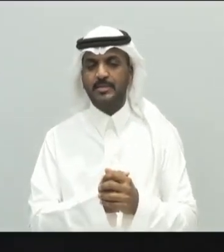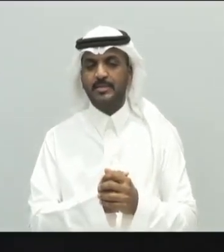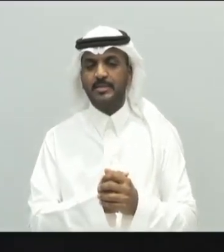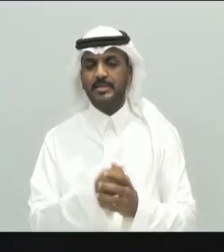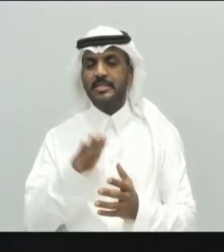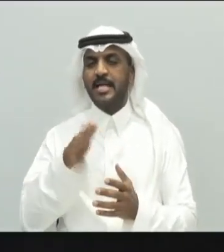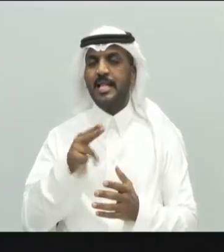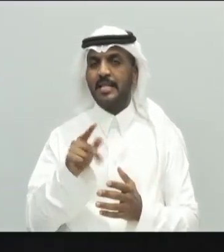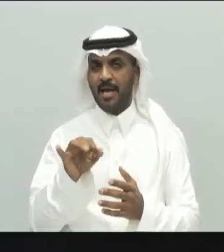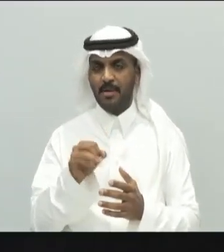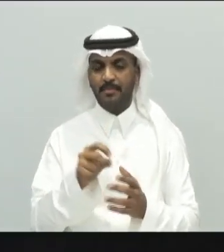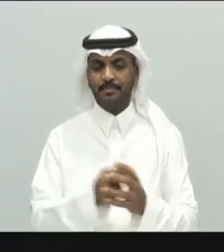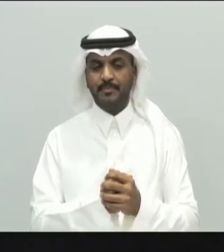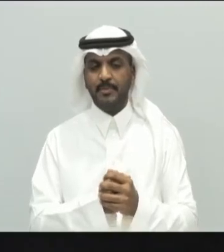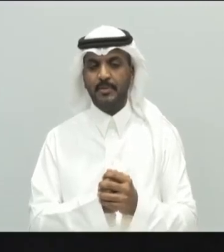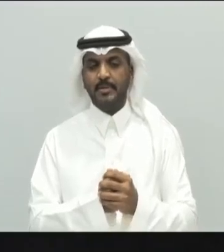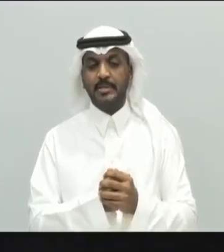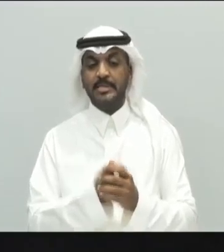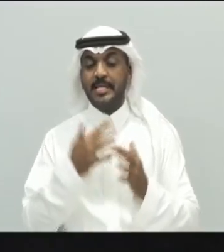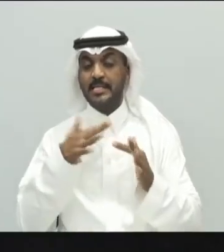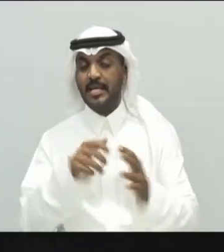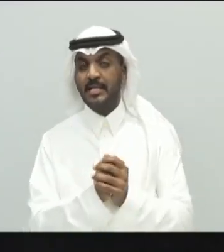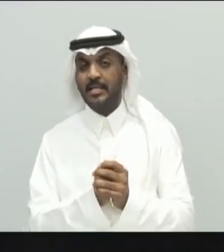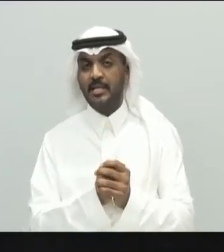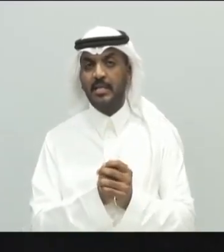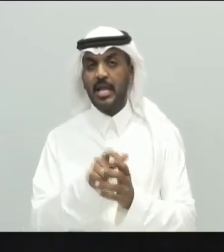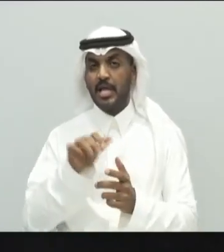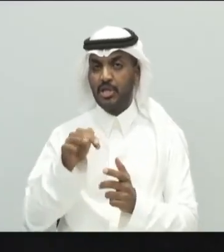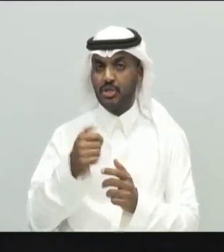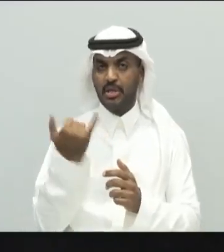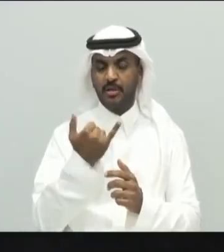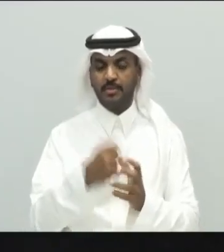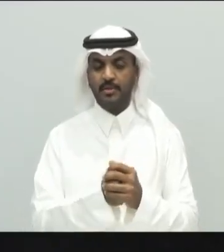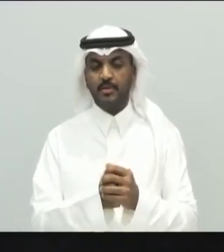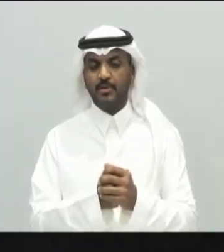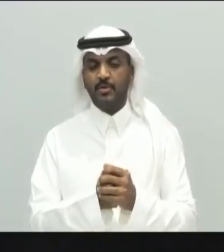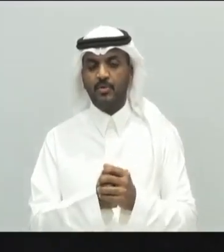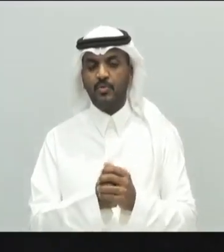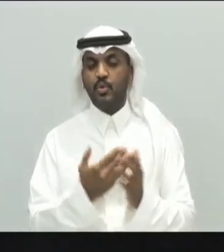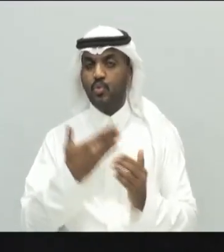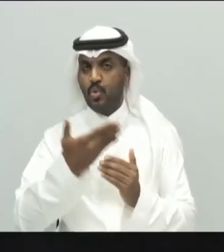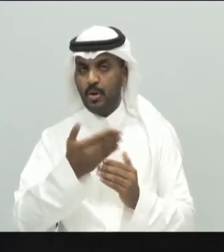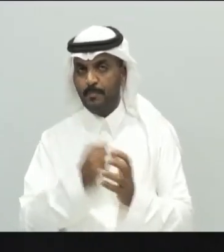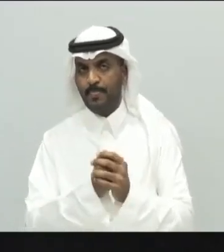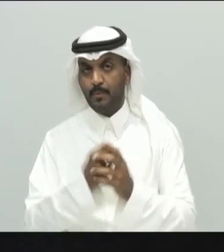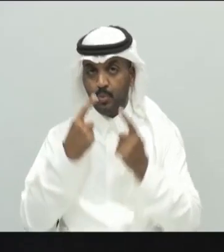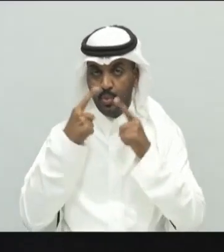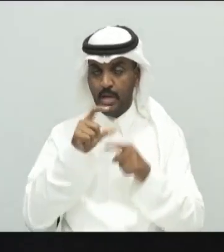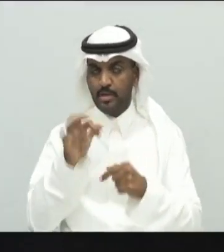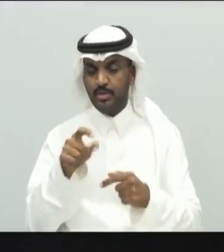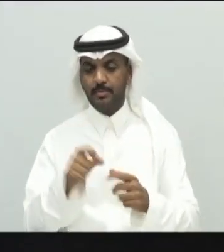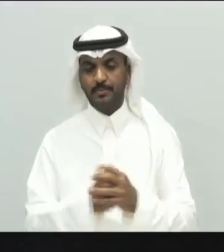تهام ثاني السهل الساحلي للخليج العربي ويطل على الخليج